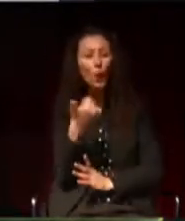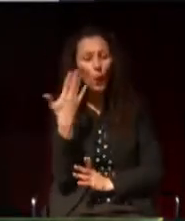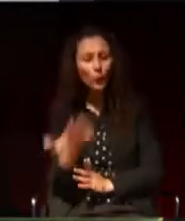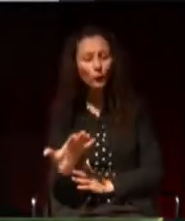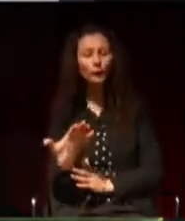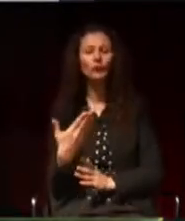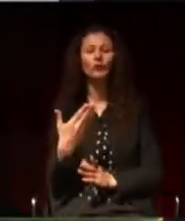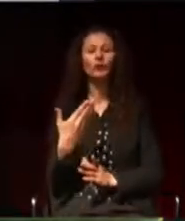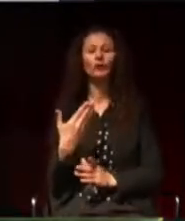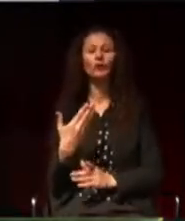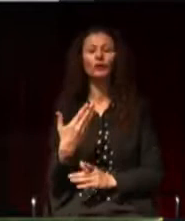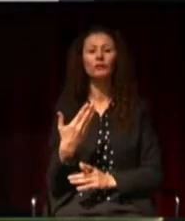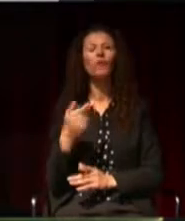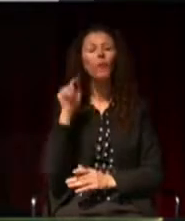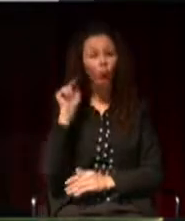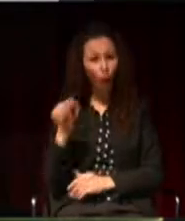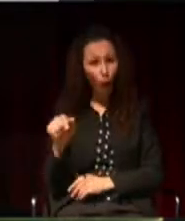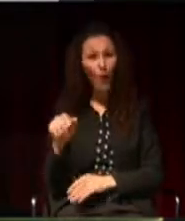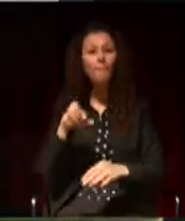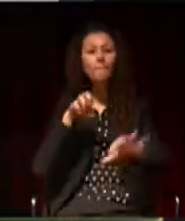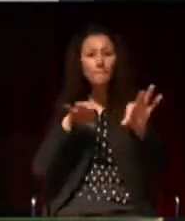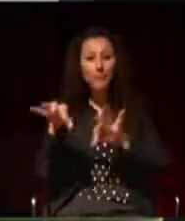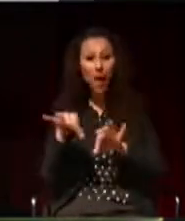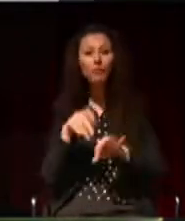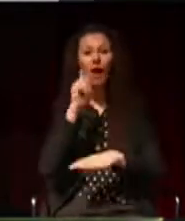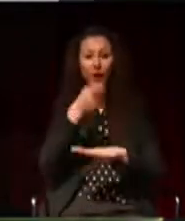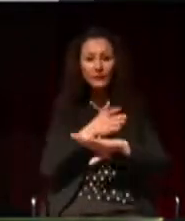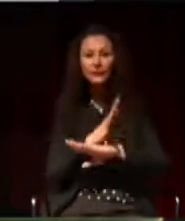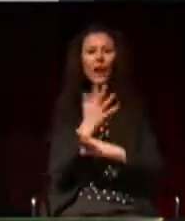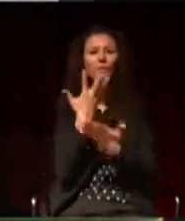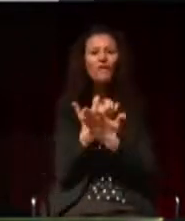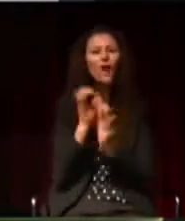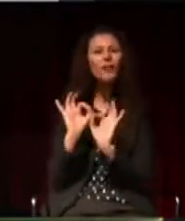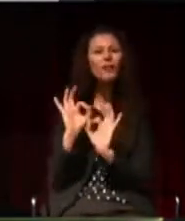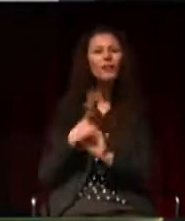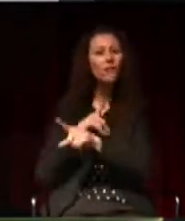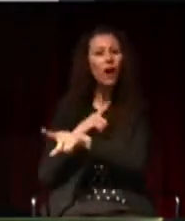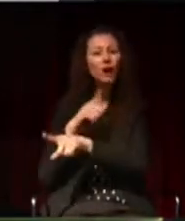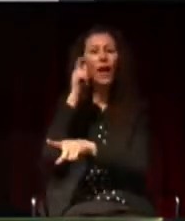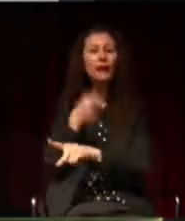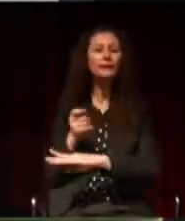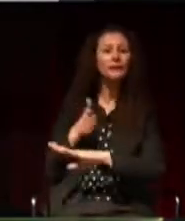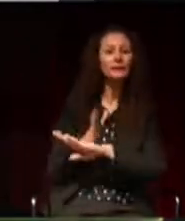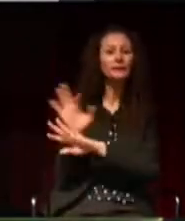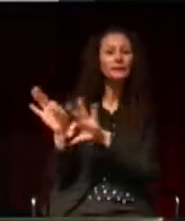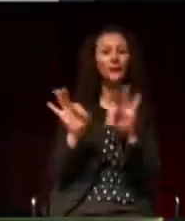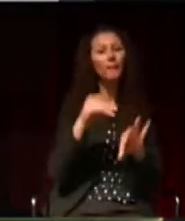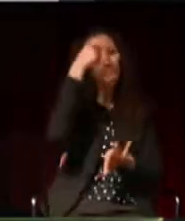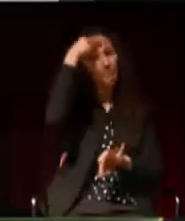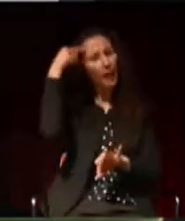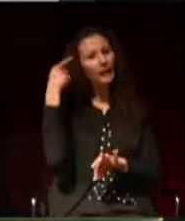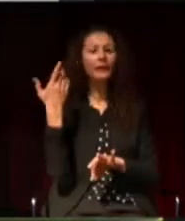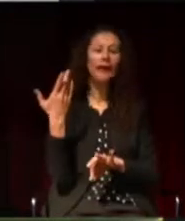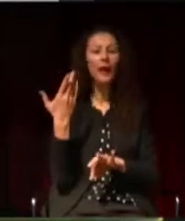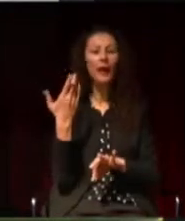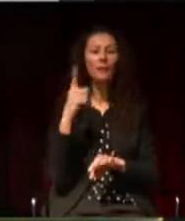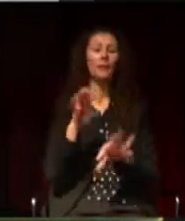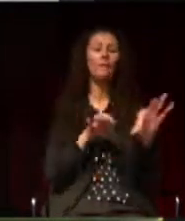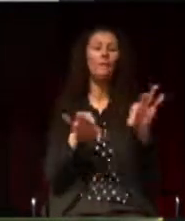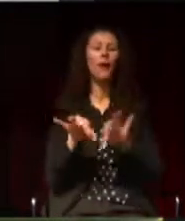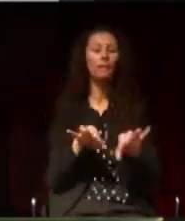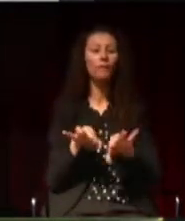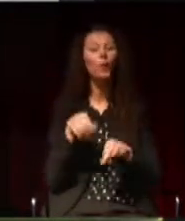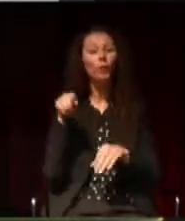alan yok. Bu plan aslında mevcut yapıları esas alarak yapılmış, belki de ıslahtan gelen bir